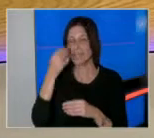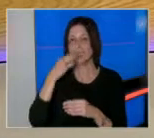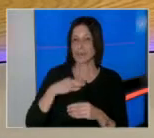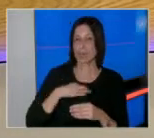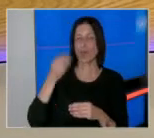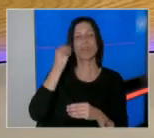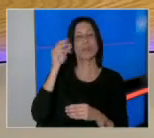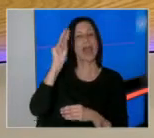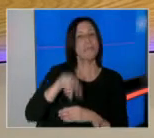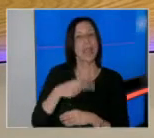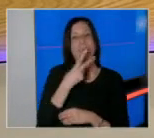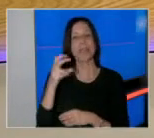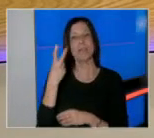לומדים